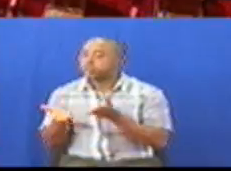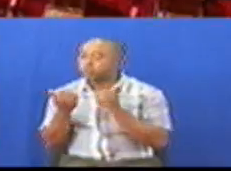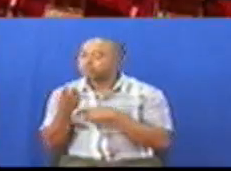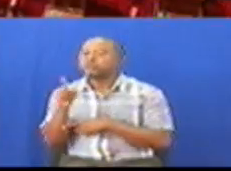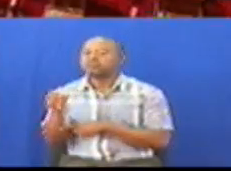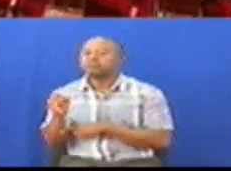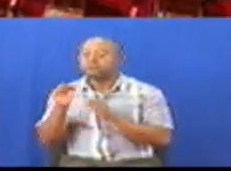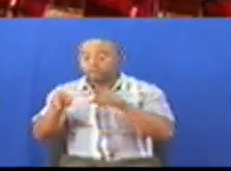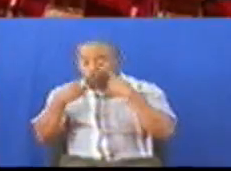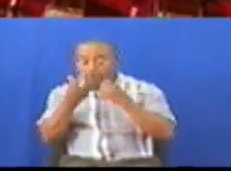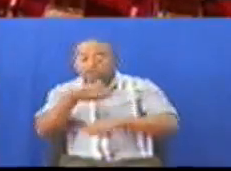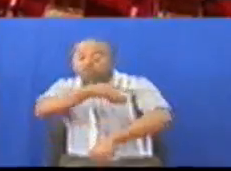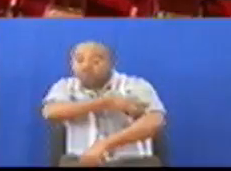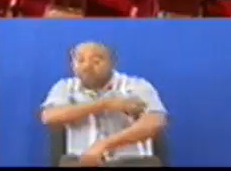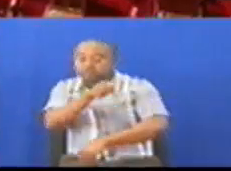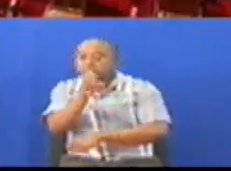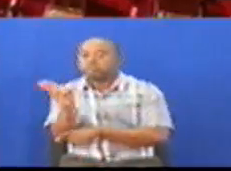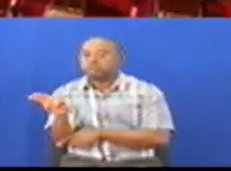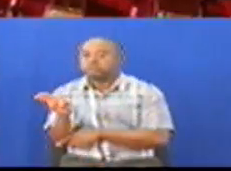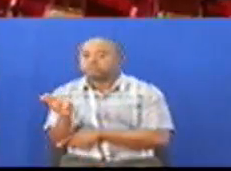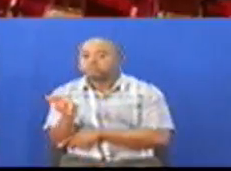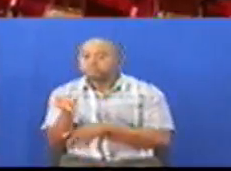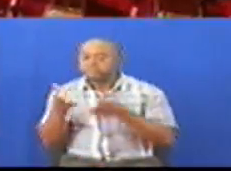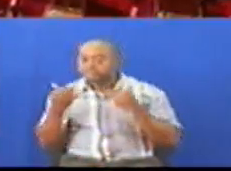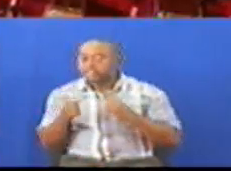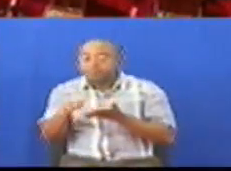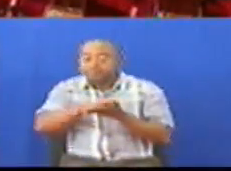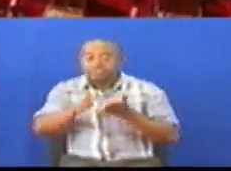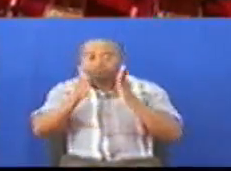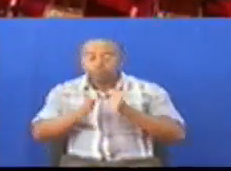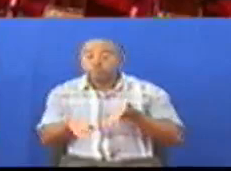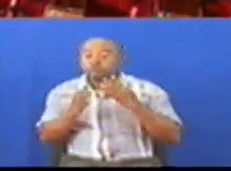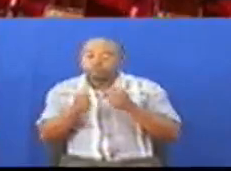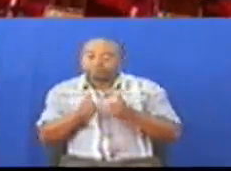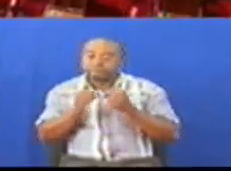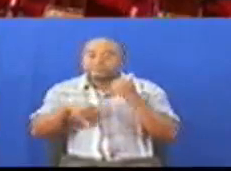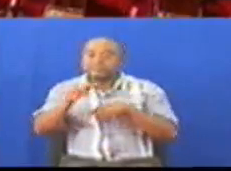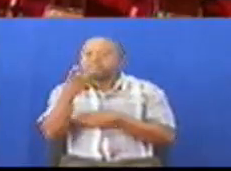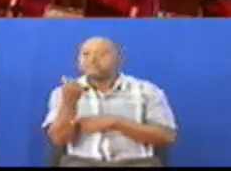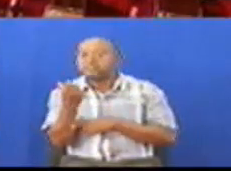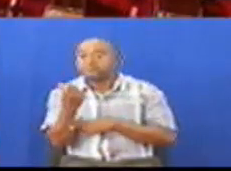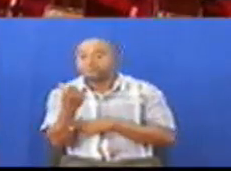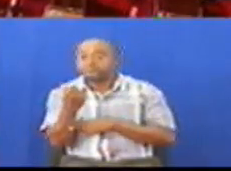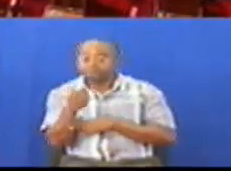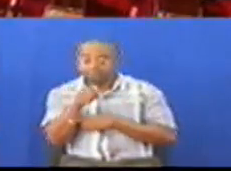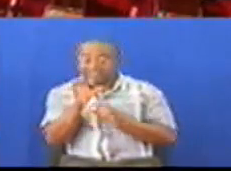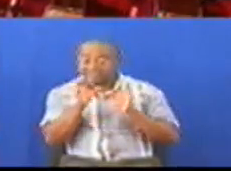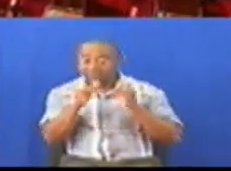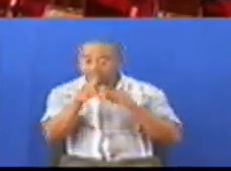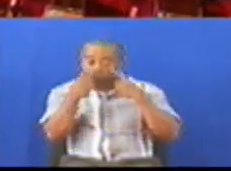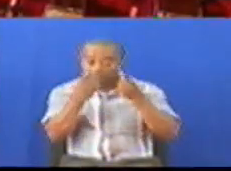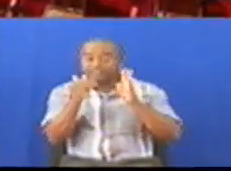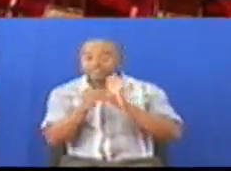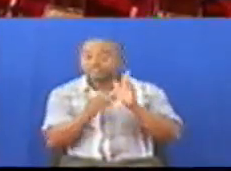katika muktadha mpana ambao msingi wake mkuu ni uwezo wake wa kujitegemea kifedha. Katika hili ni vema tuangalie sheria